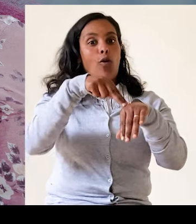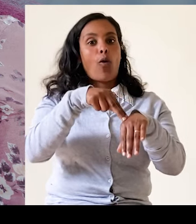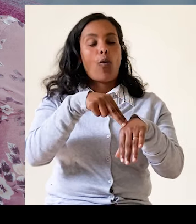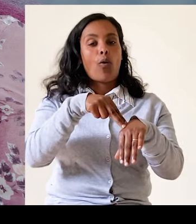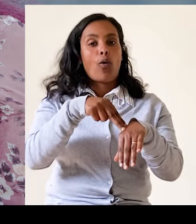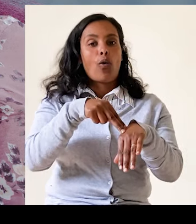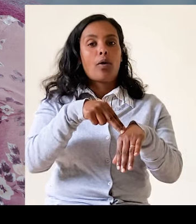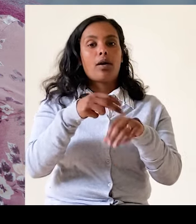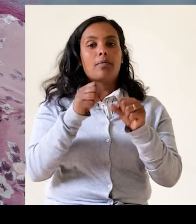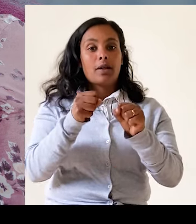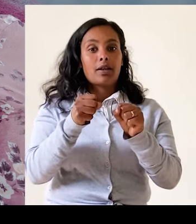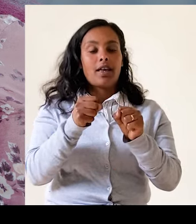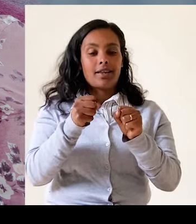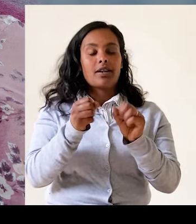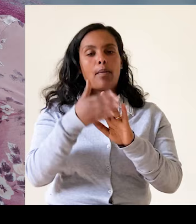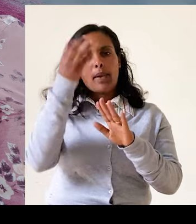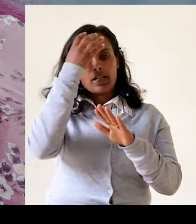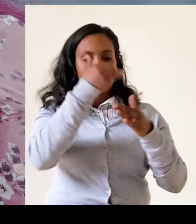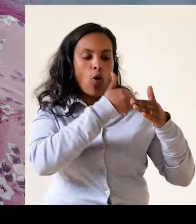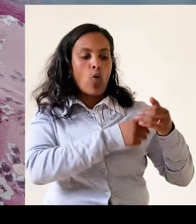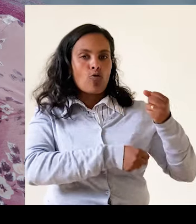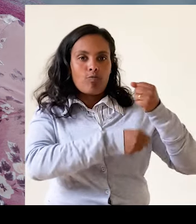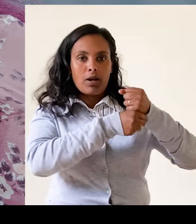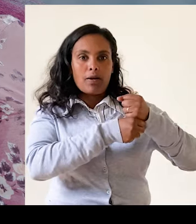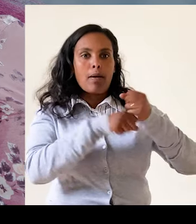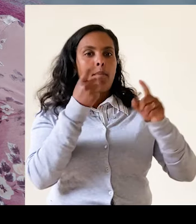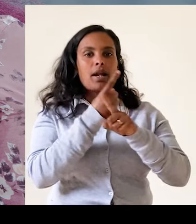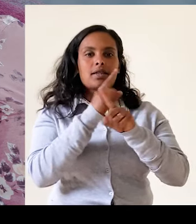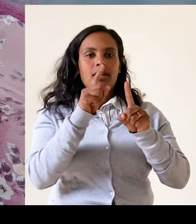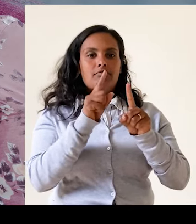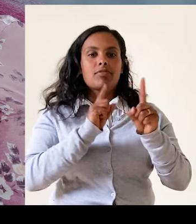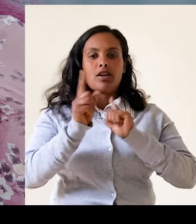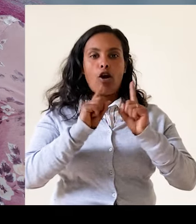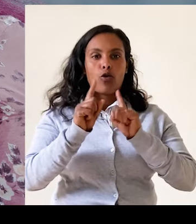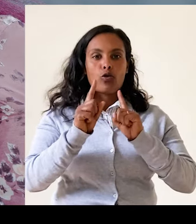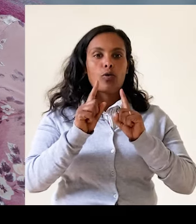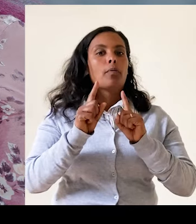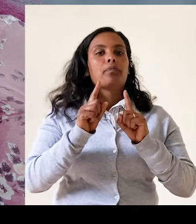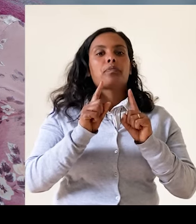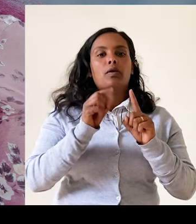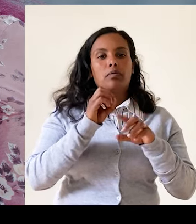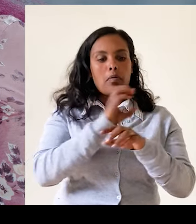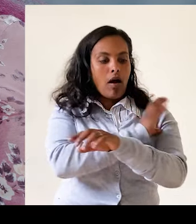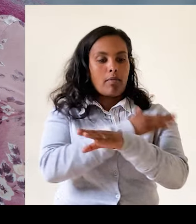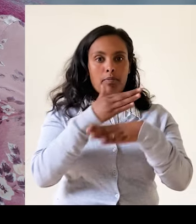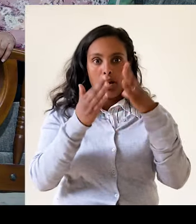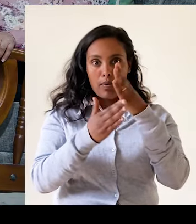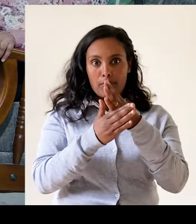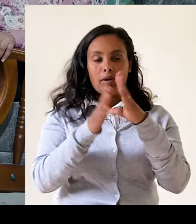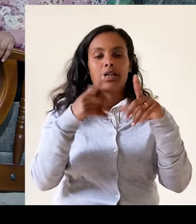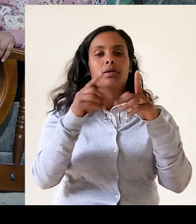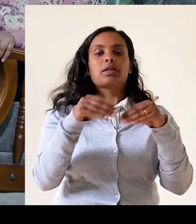ተቋማትን ያጠንክርልን፣ መንግስትም ከጎን ቢቆም በነጻነት እንዲናገሩ ኢምፓወር እንዲያደርጉ እድል